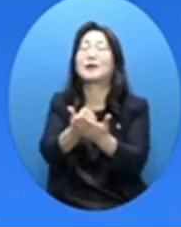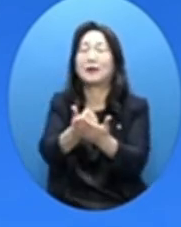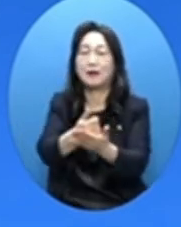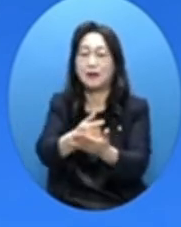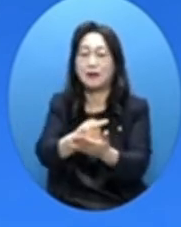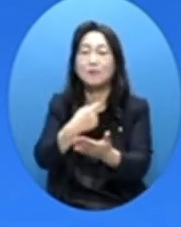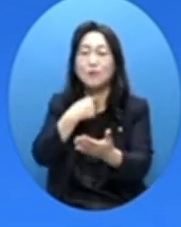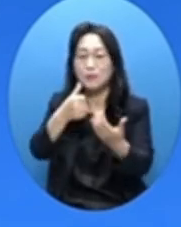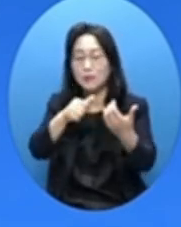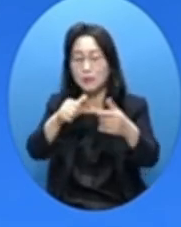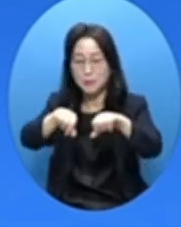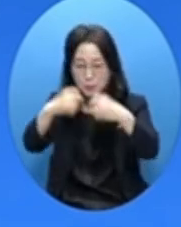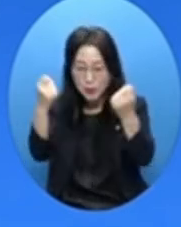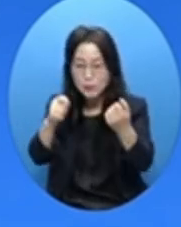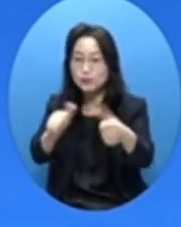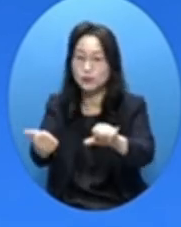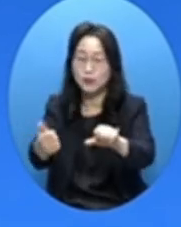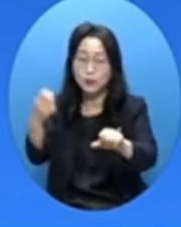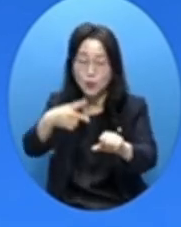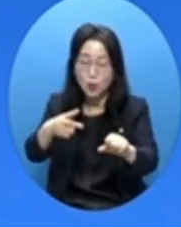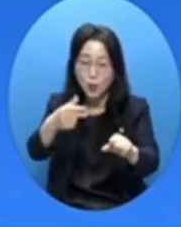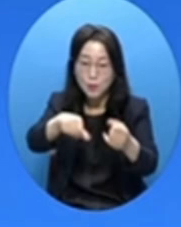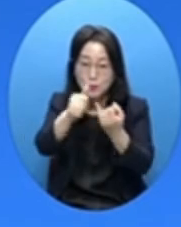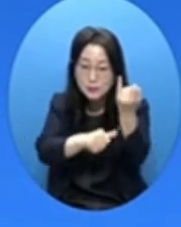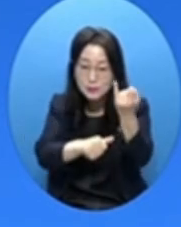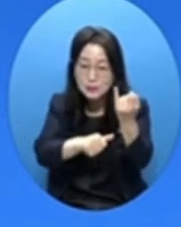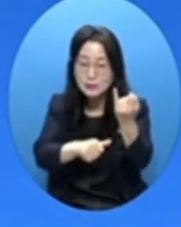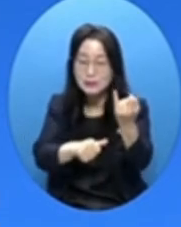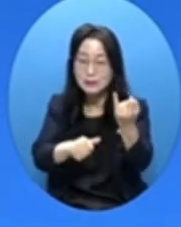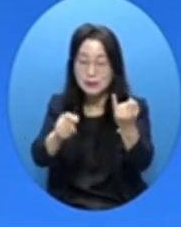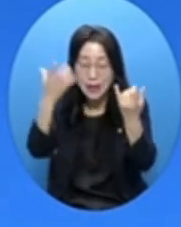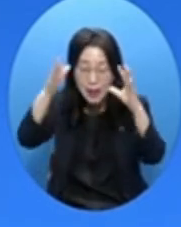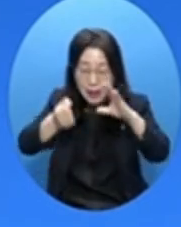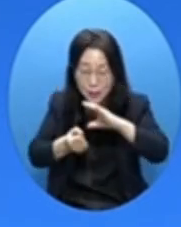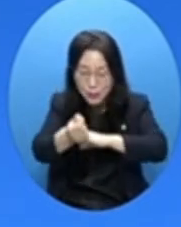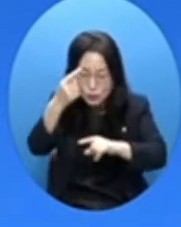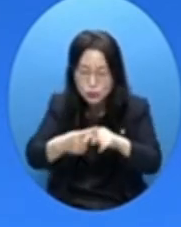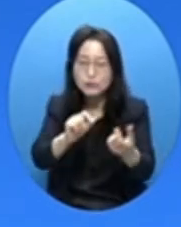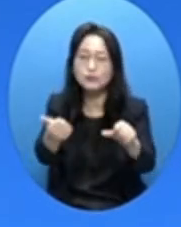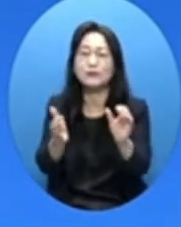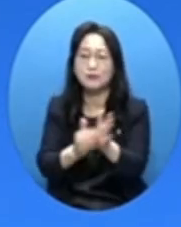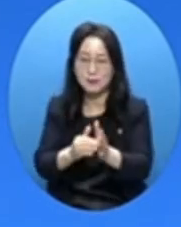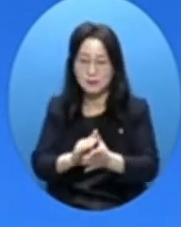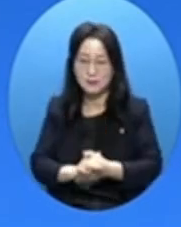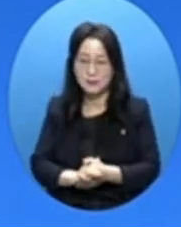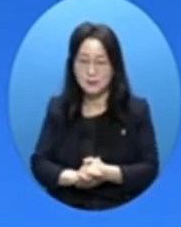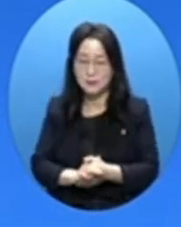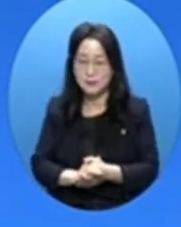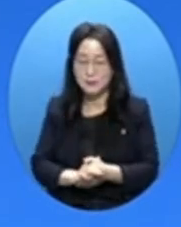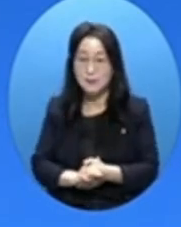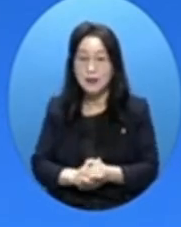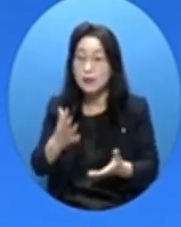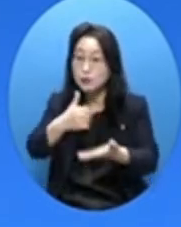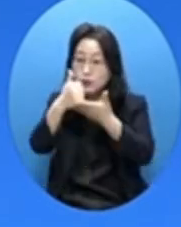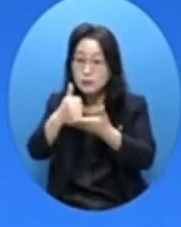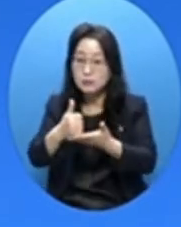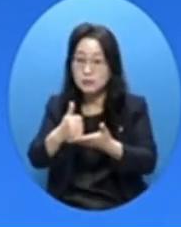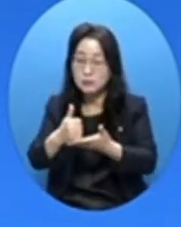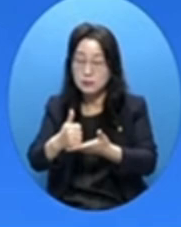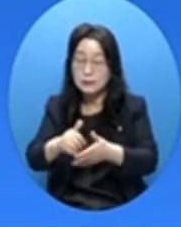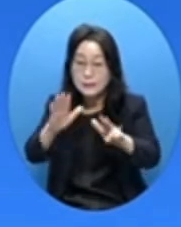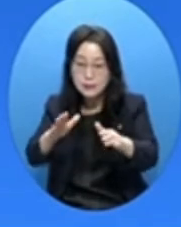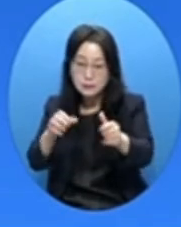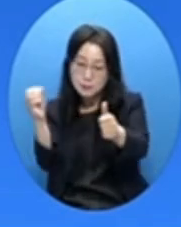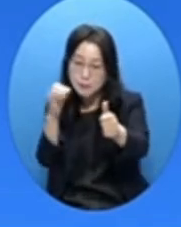또 그 며느리인 비너스의 아내가 아닌 알았다가 죽었습니다 질문 음주 비울 때 지금